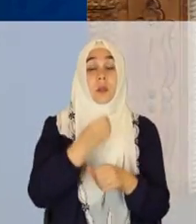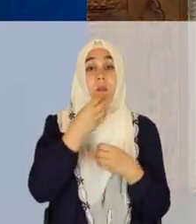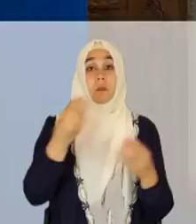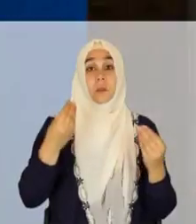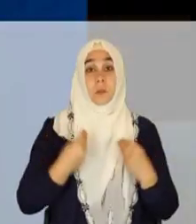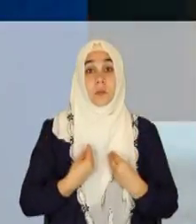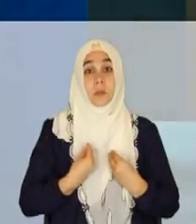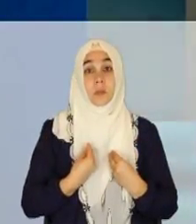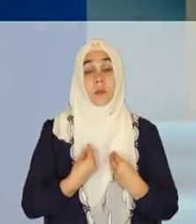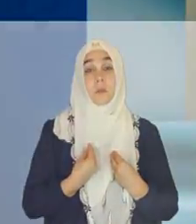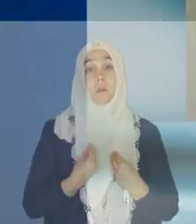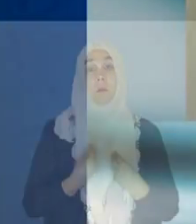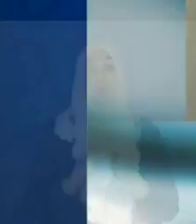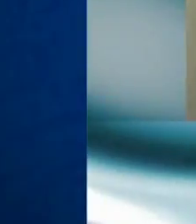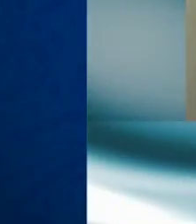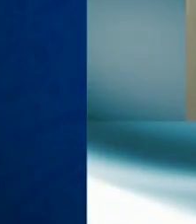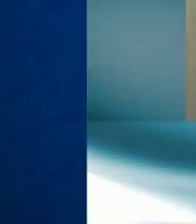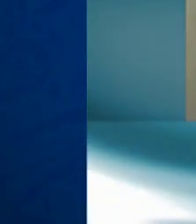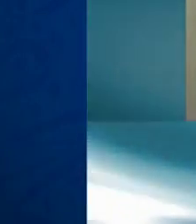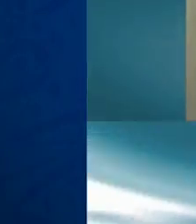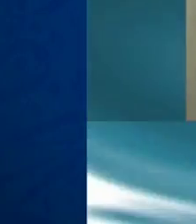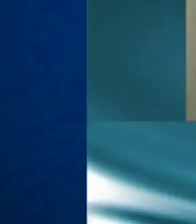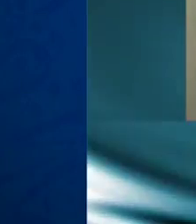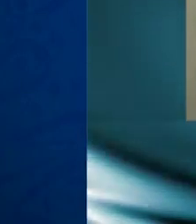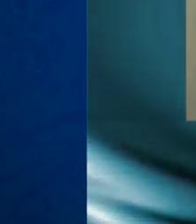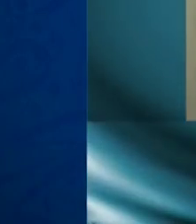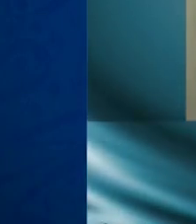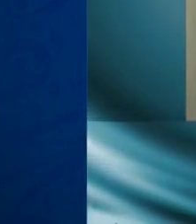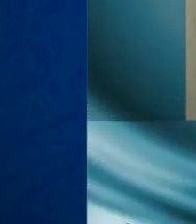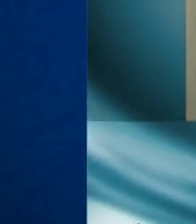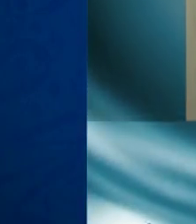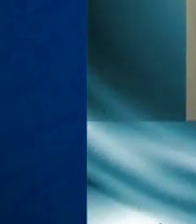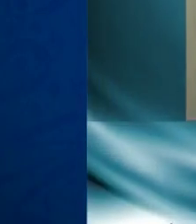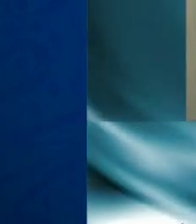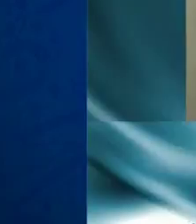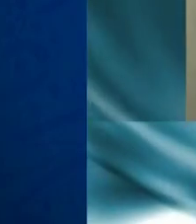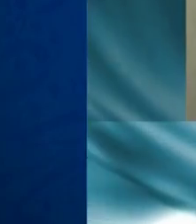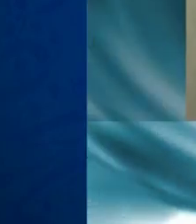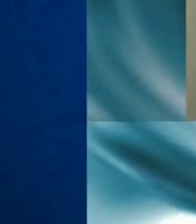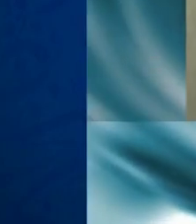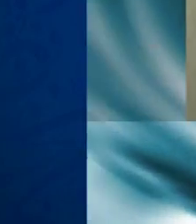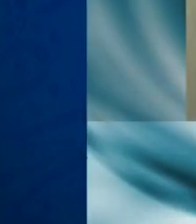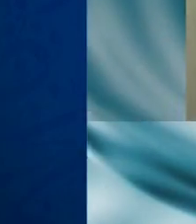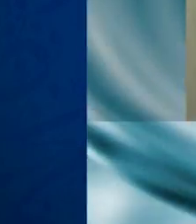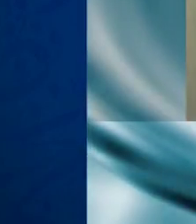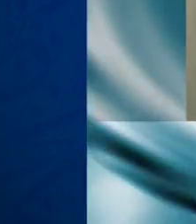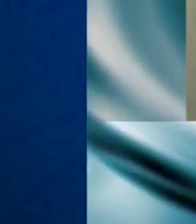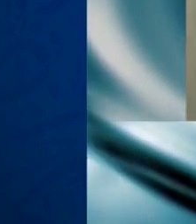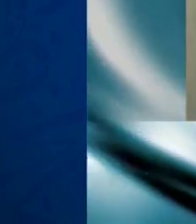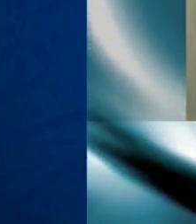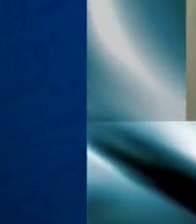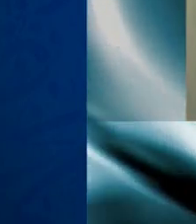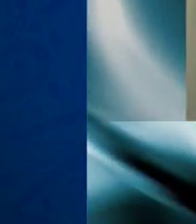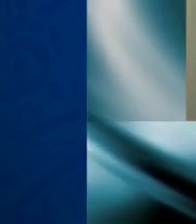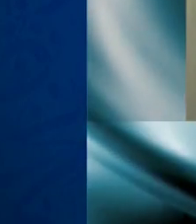etsin. Xo'sh, mana shu shaklda och qolib, chanqab